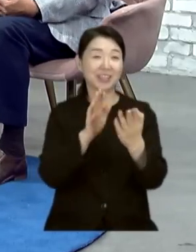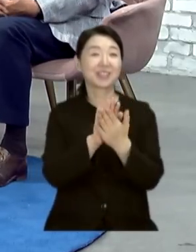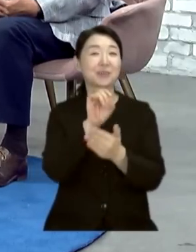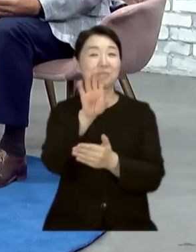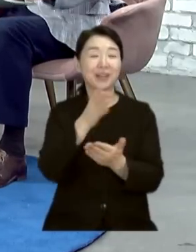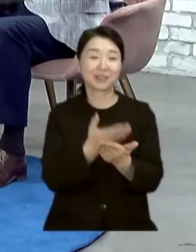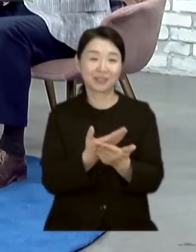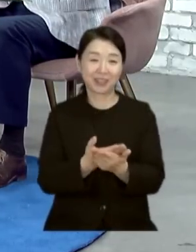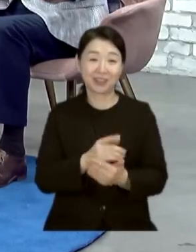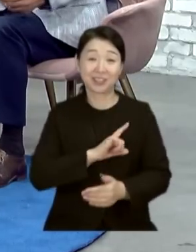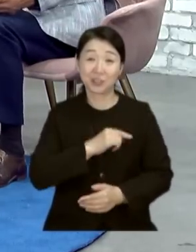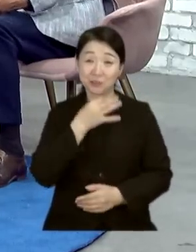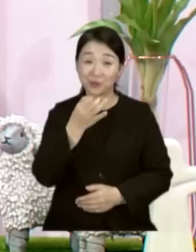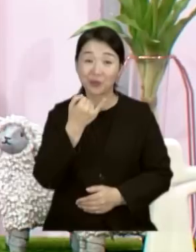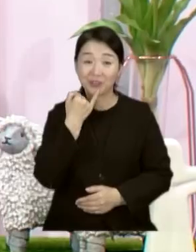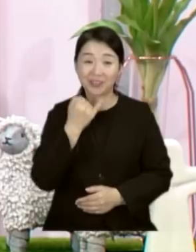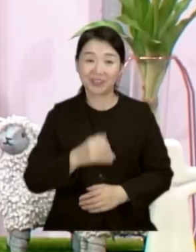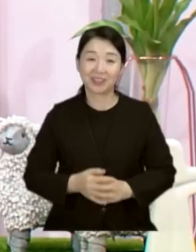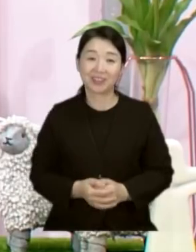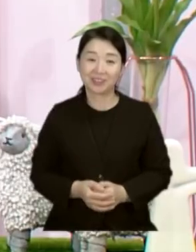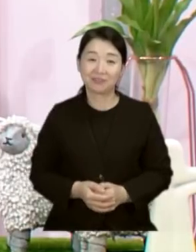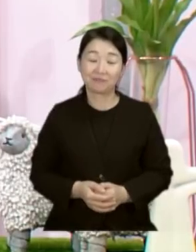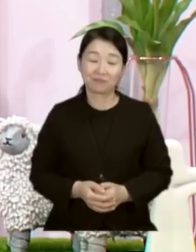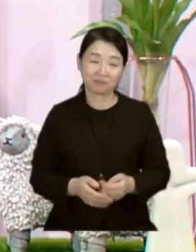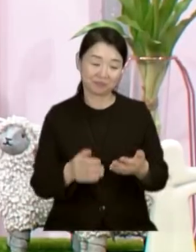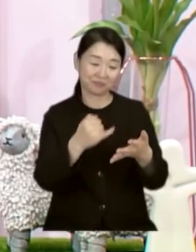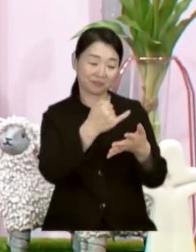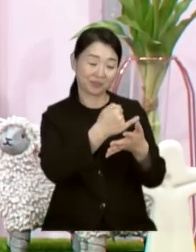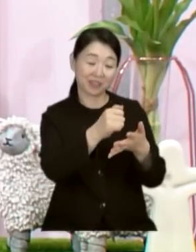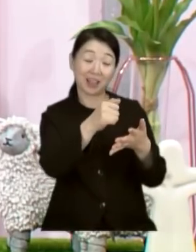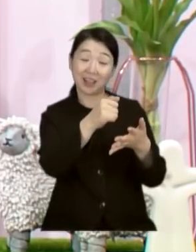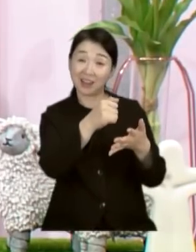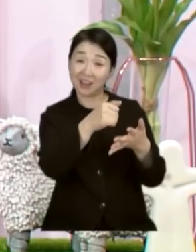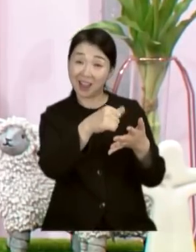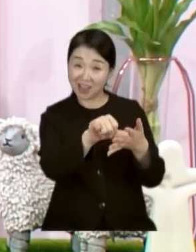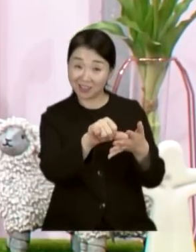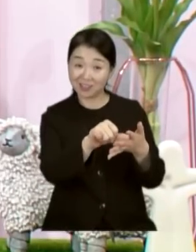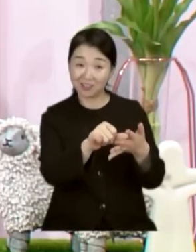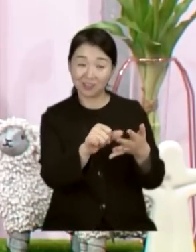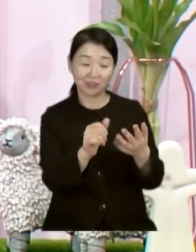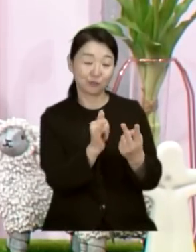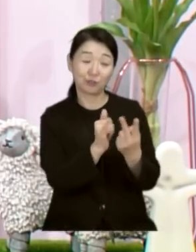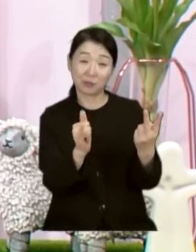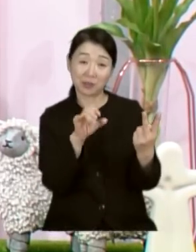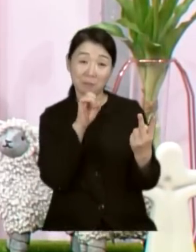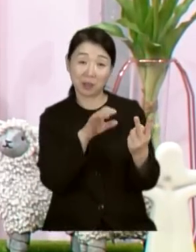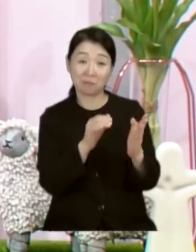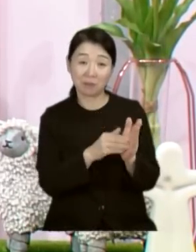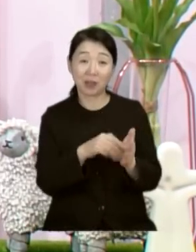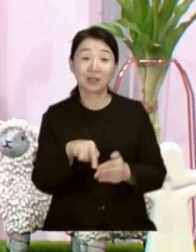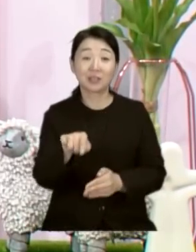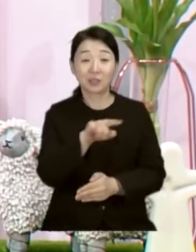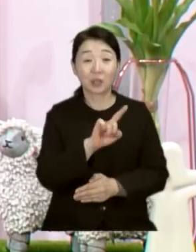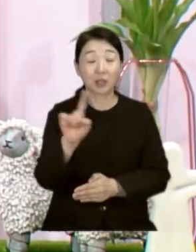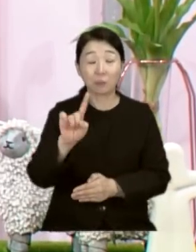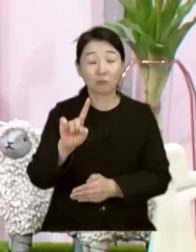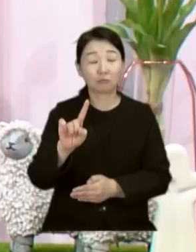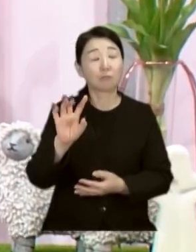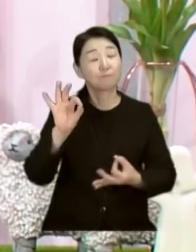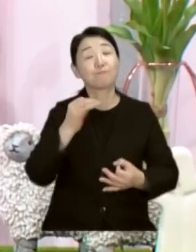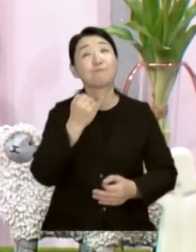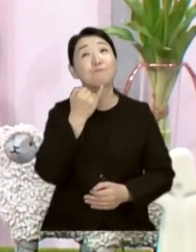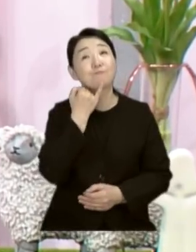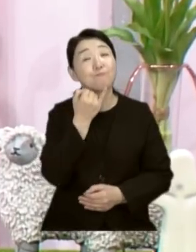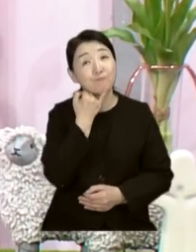하죠. 아이들한테 이름도 불러도 이름 서은아, 우경아 엄마가 늘 너희들한테 얘기하지만 너희들은 아무것도